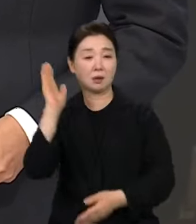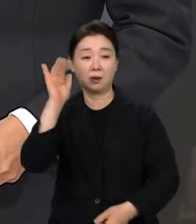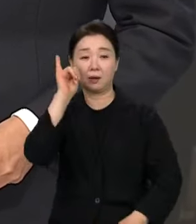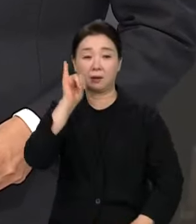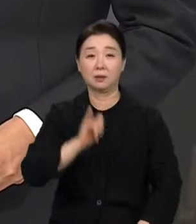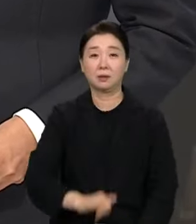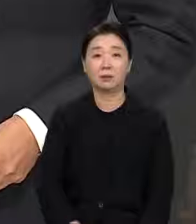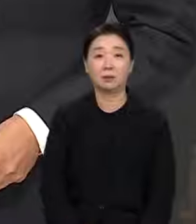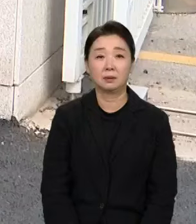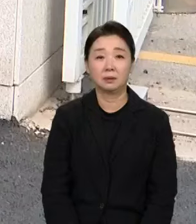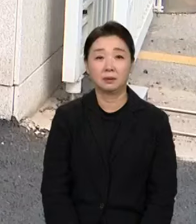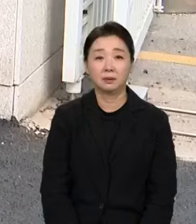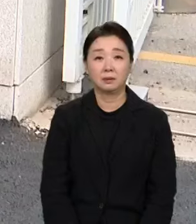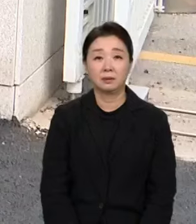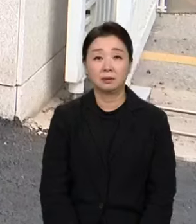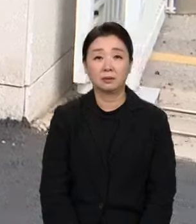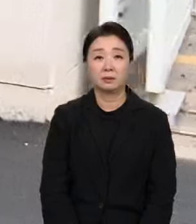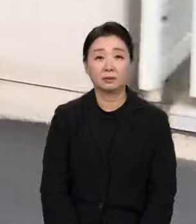기자입니다.